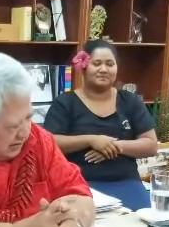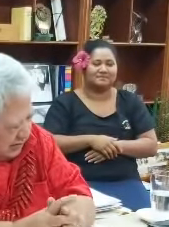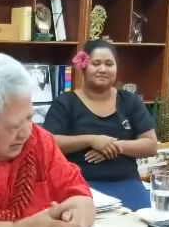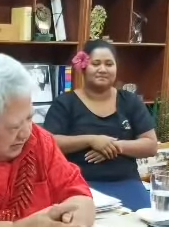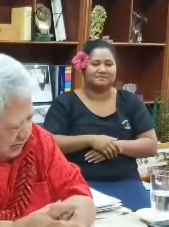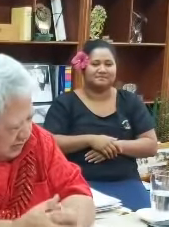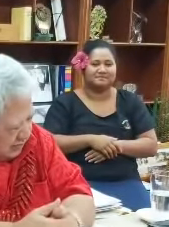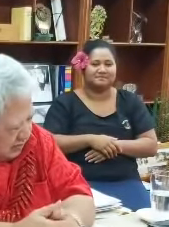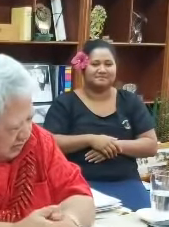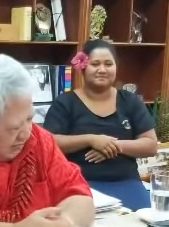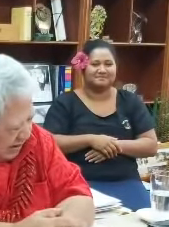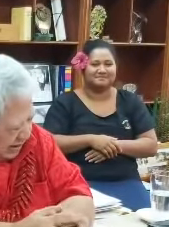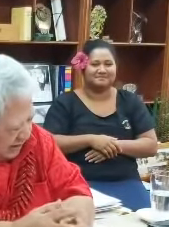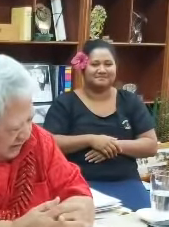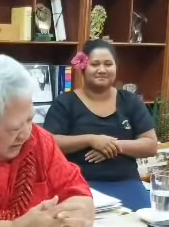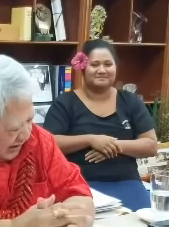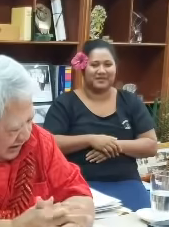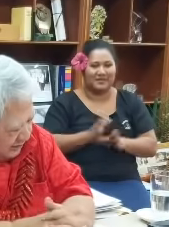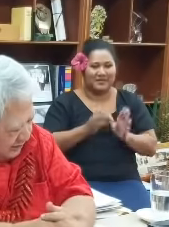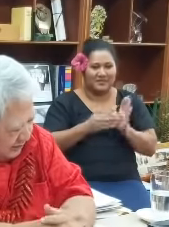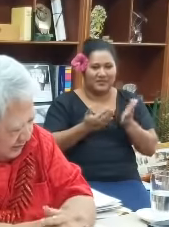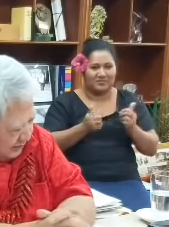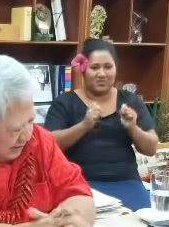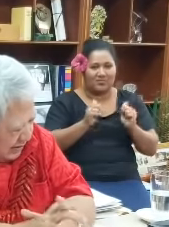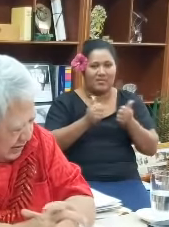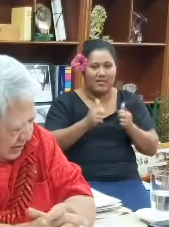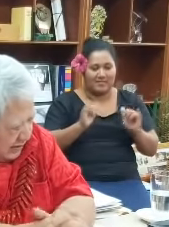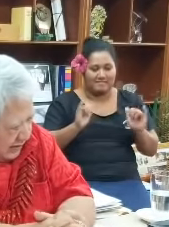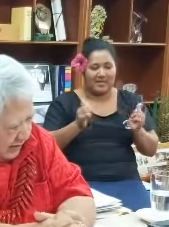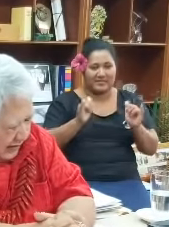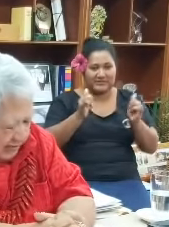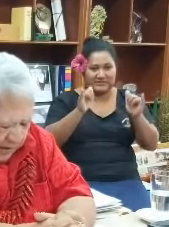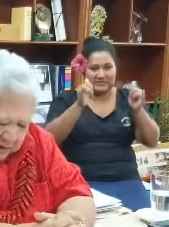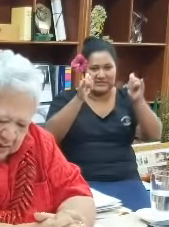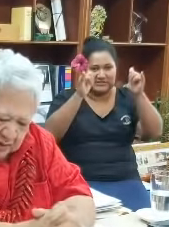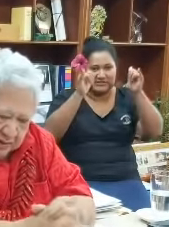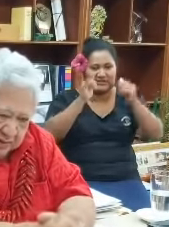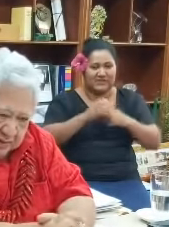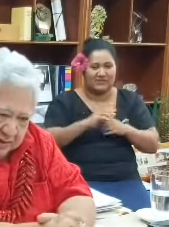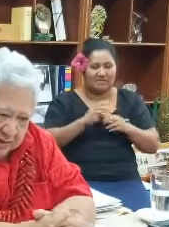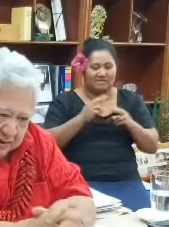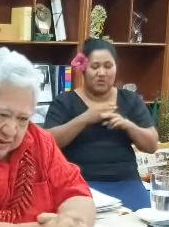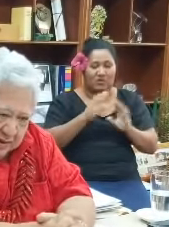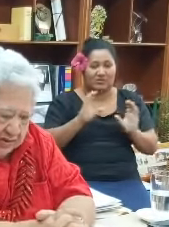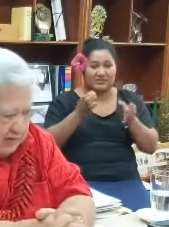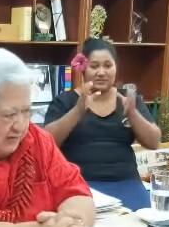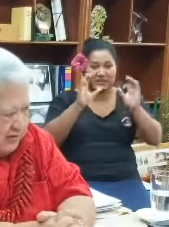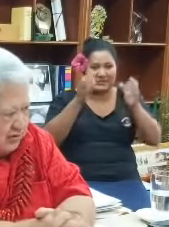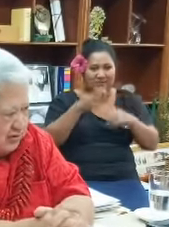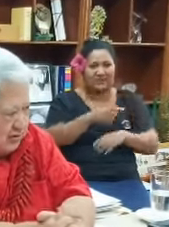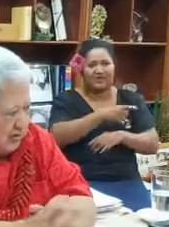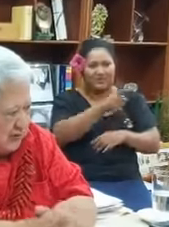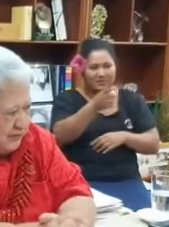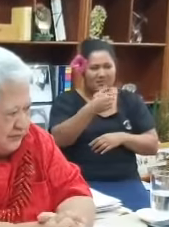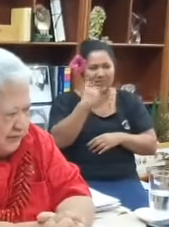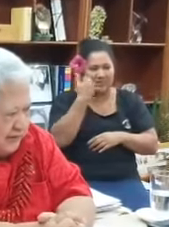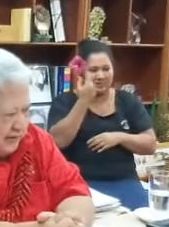Ya, what more park here for now? For my park here, kissing my dear, and yea, cookie for a